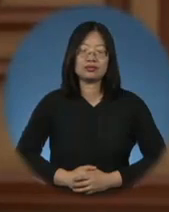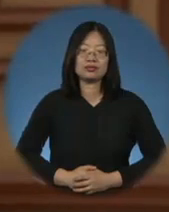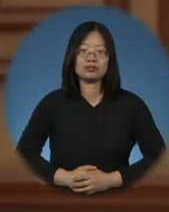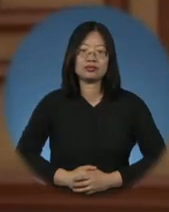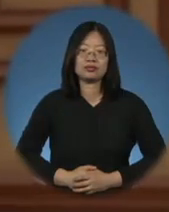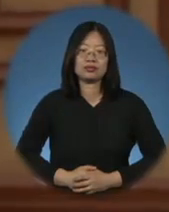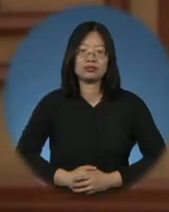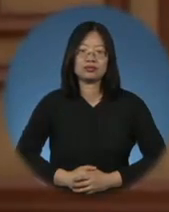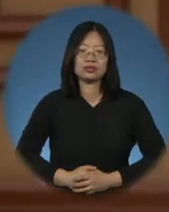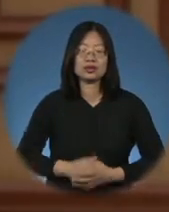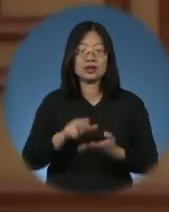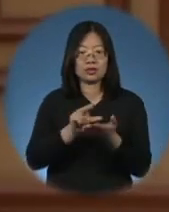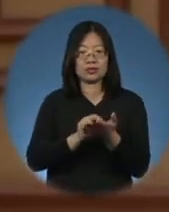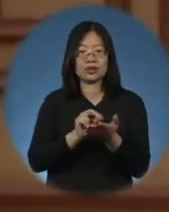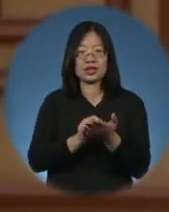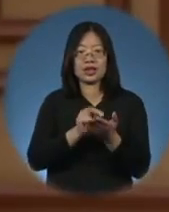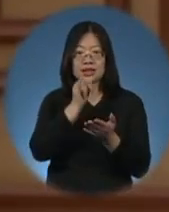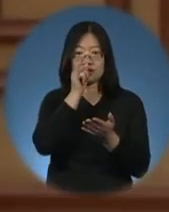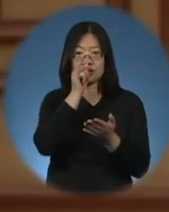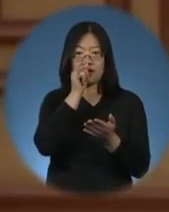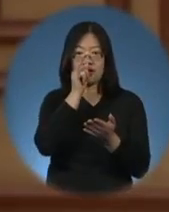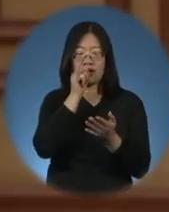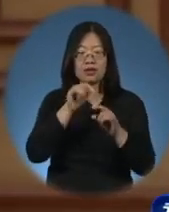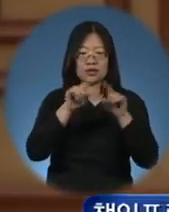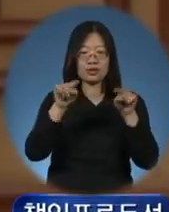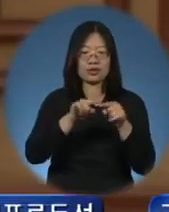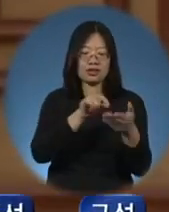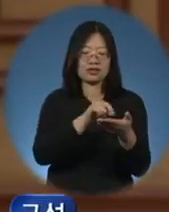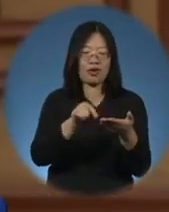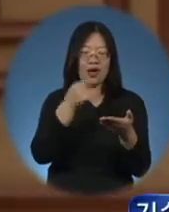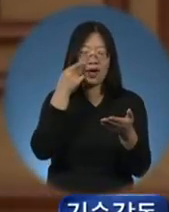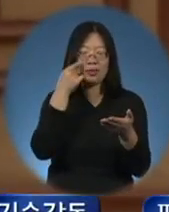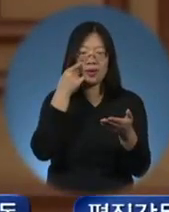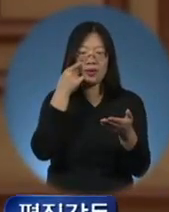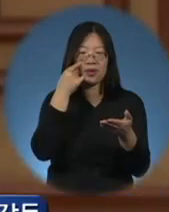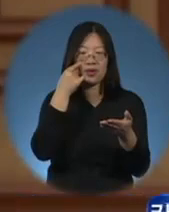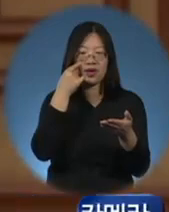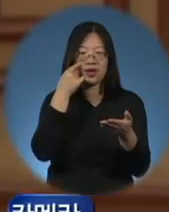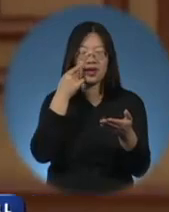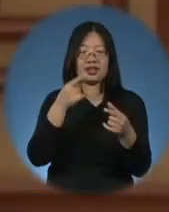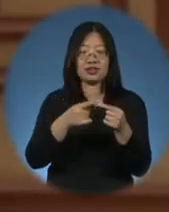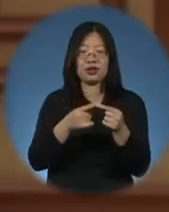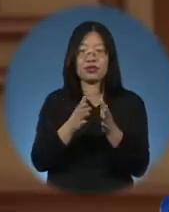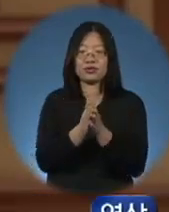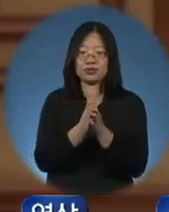네, 문제가 있으시면요. 종이 한번 적어보십시오. 그게